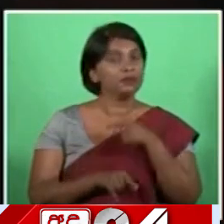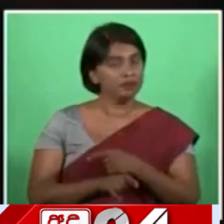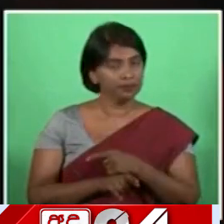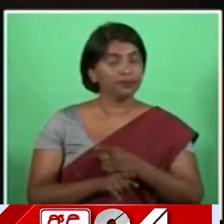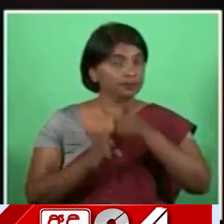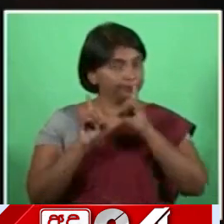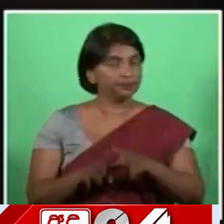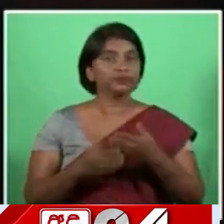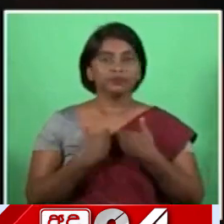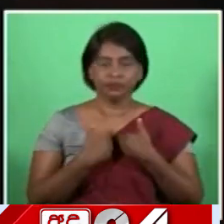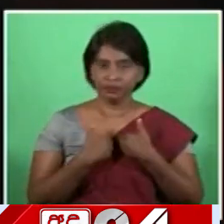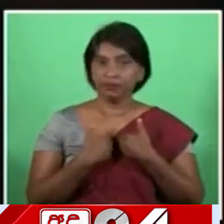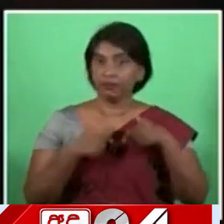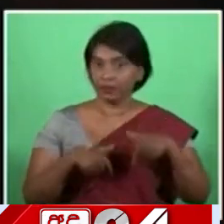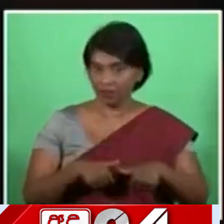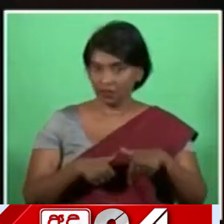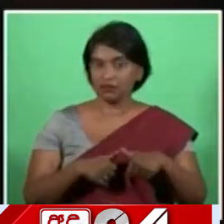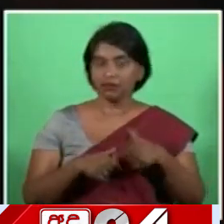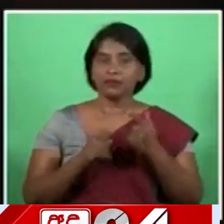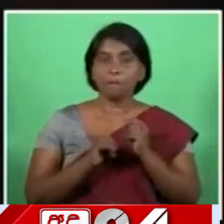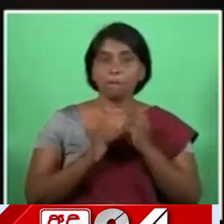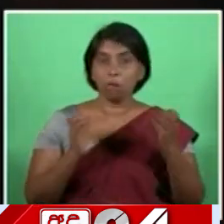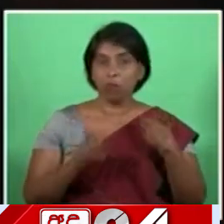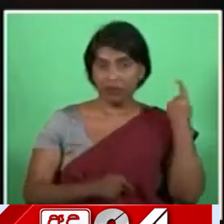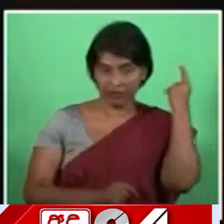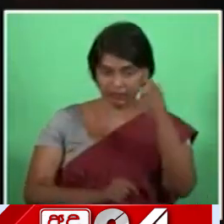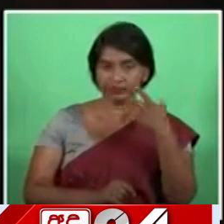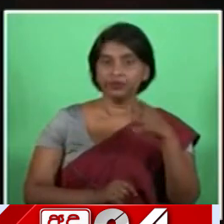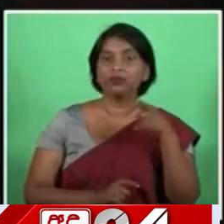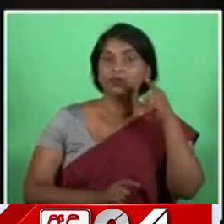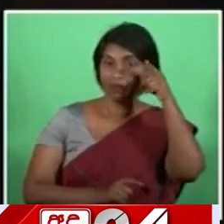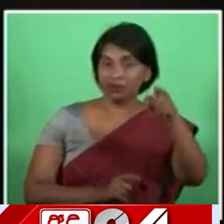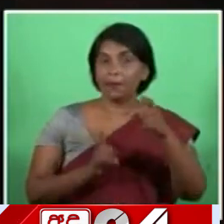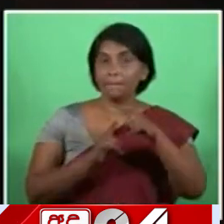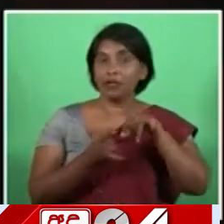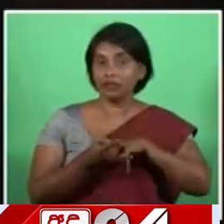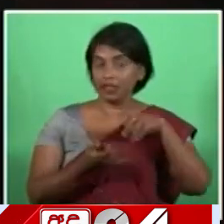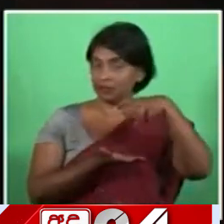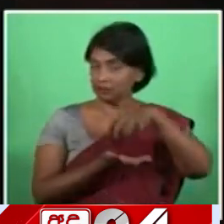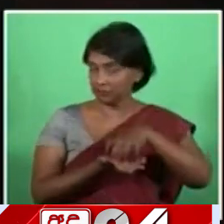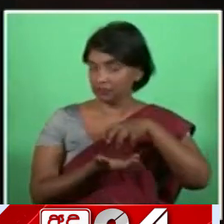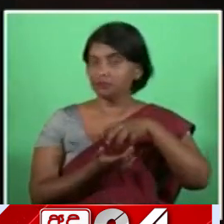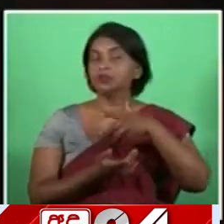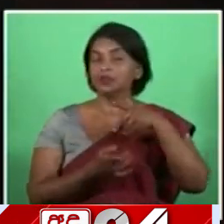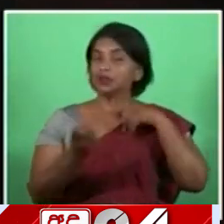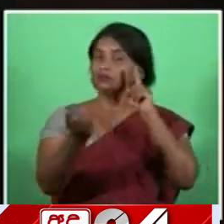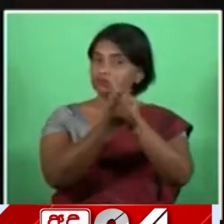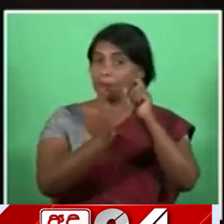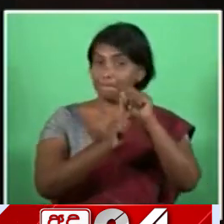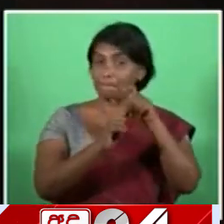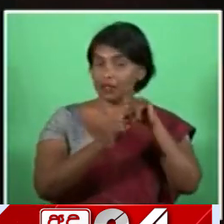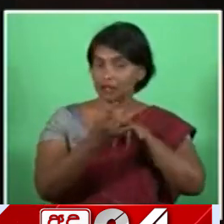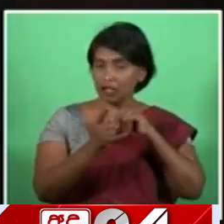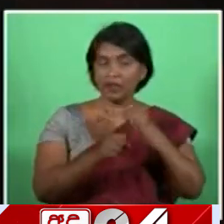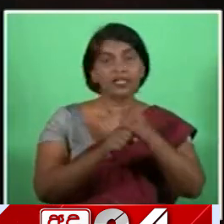අනුව අපි දැනට මම වැලිකන්ද ප්‍රදේශයට ගියා ඔබතුමාගේ ප්‍රාදේශීය ලේකම් වරු සමග